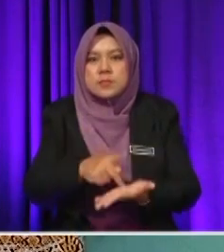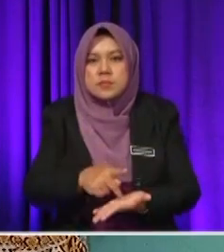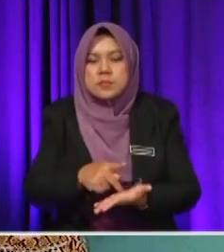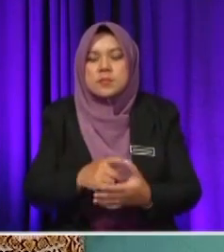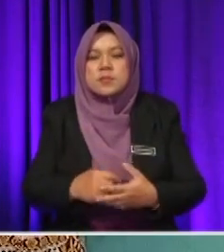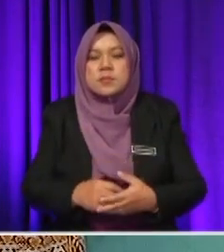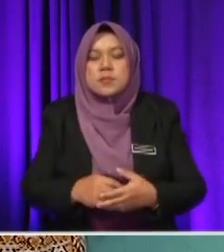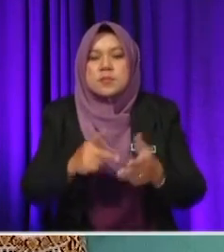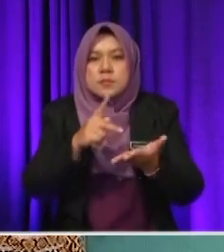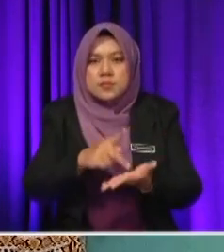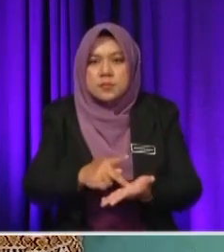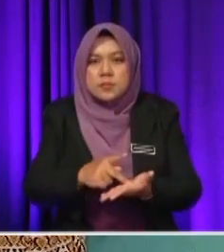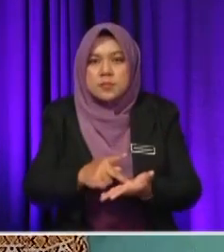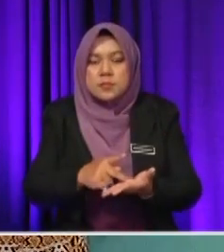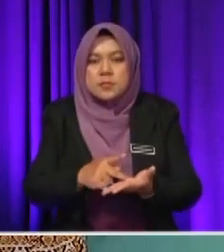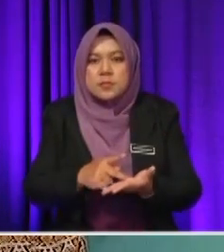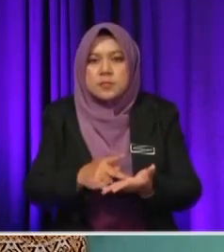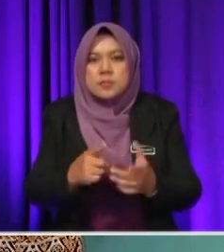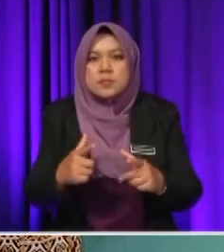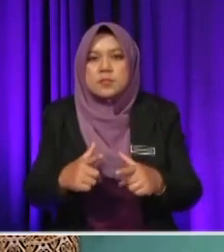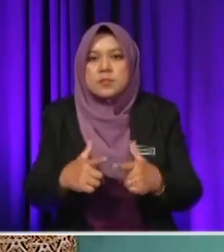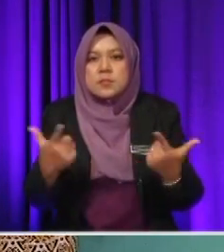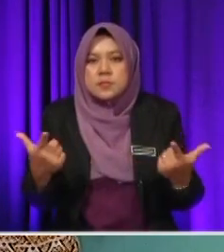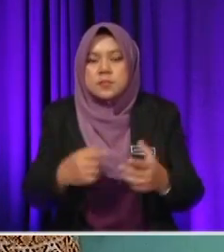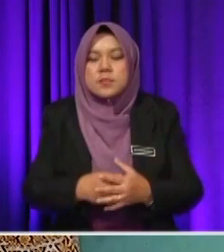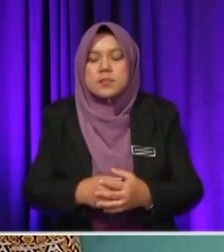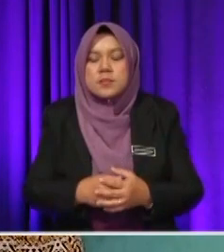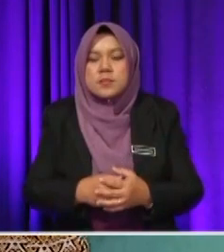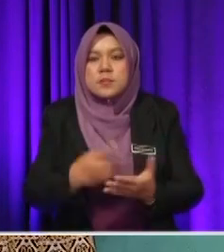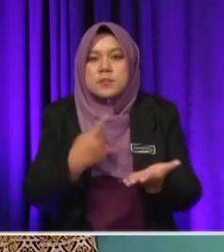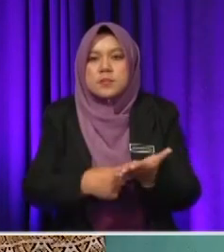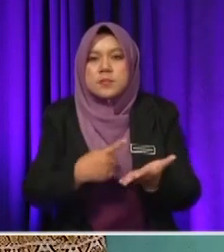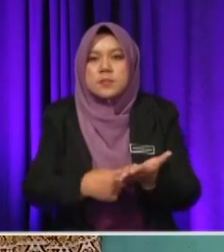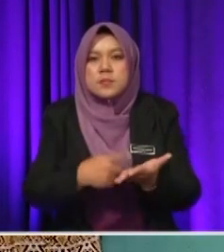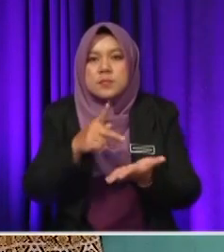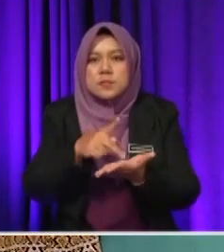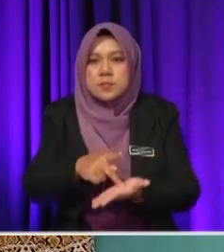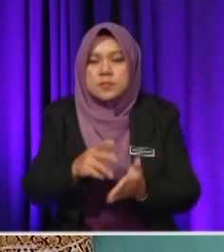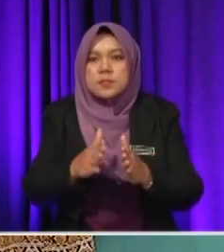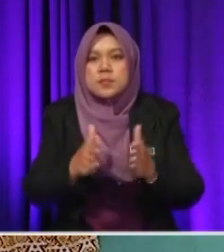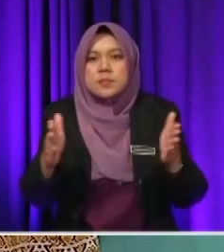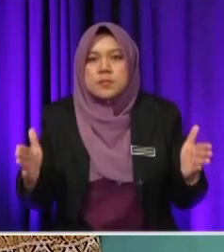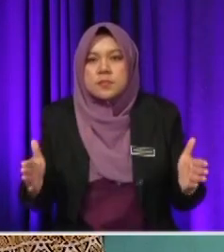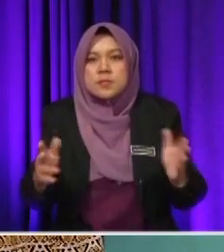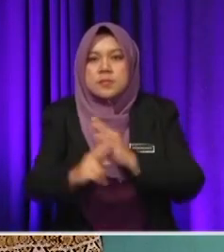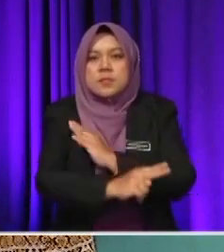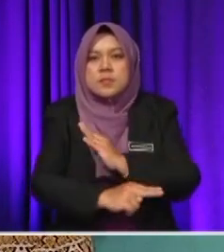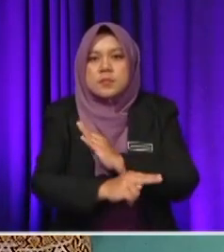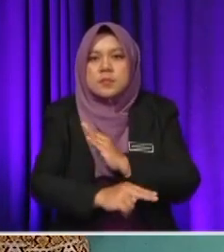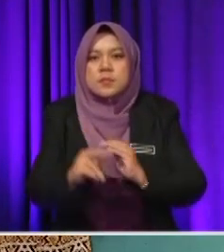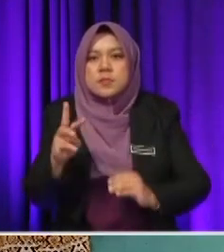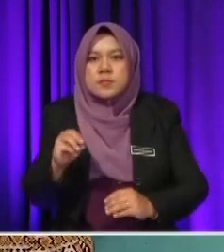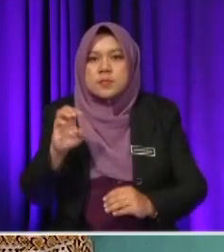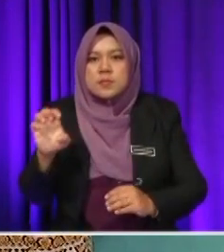kesan itu dia boleh dilihat dalam berbagai aspek jadi di sini kita akan bincangkan kesan perkembangan nasionalisme dalam aspek